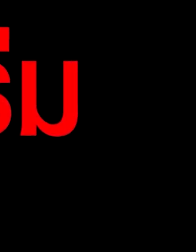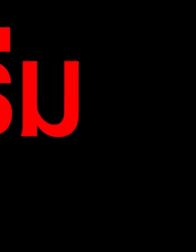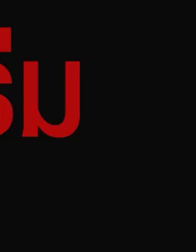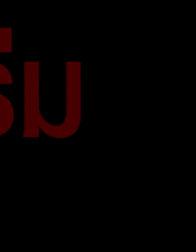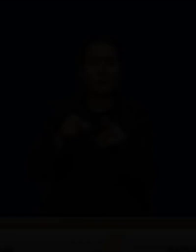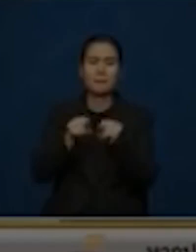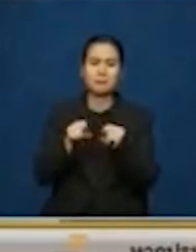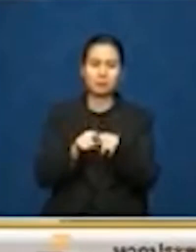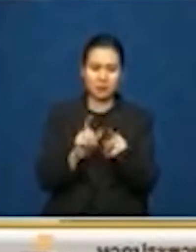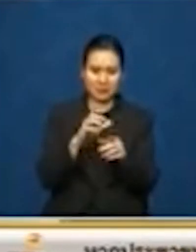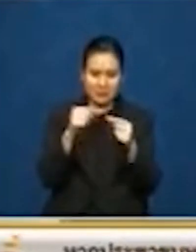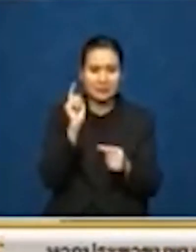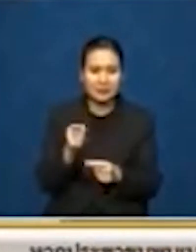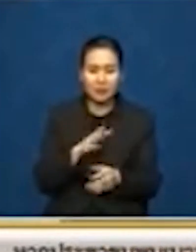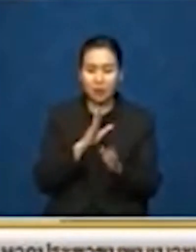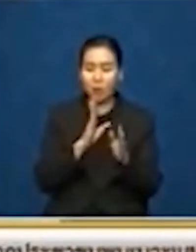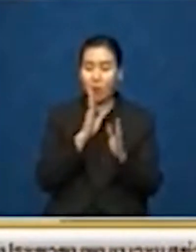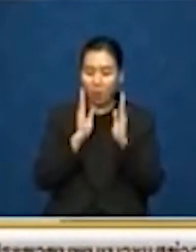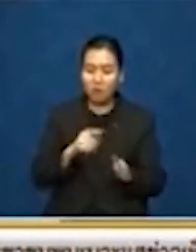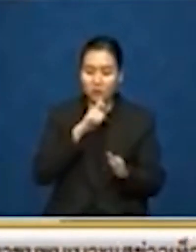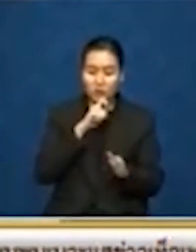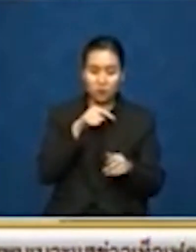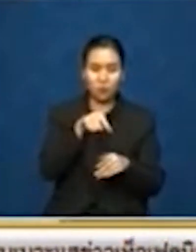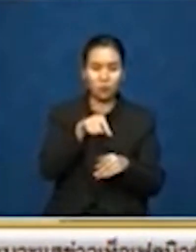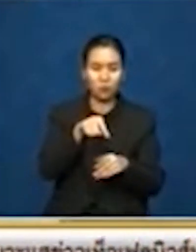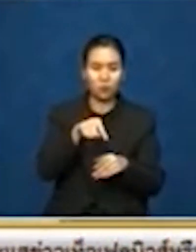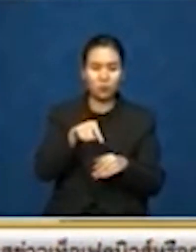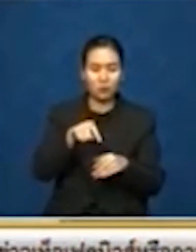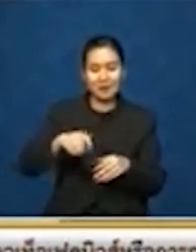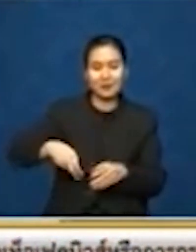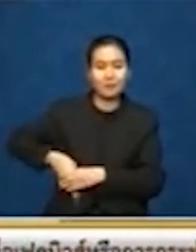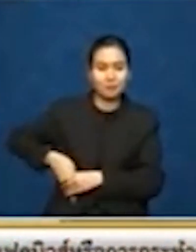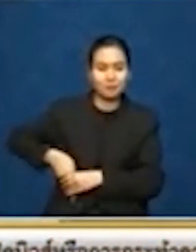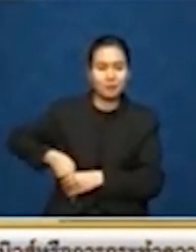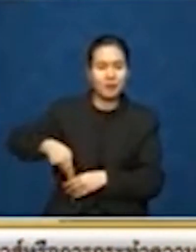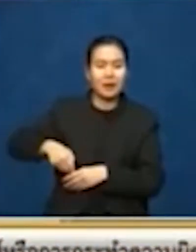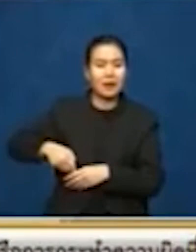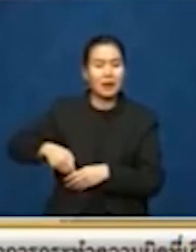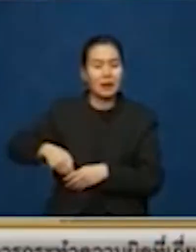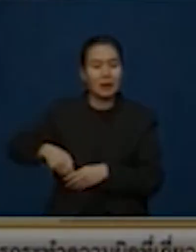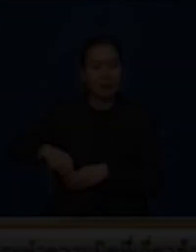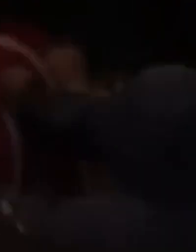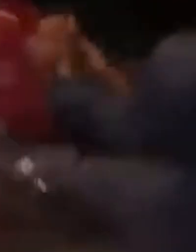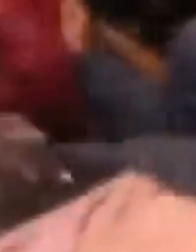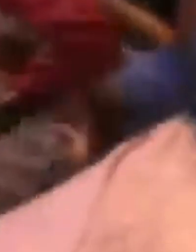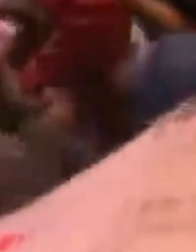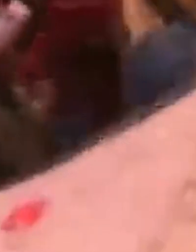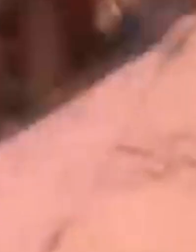เคมีคนที่อยู่ตรงนั้นมีอาวุธมากที่สุดก็แค่ร่มเท่านั้นน่ะค่ะ